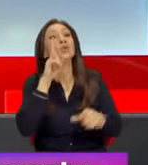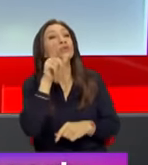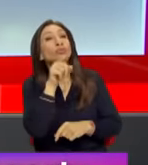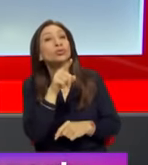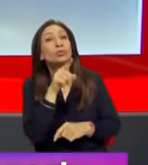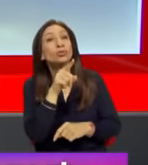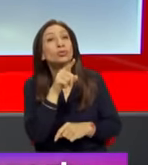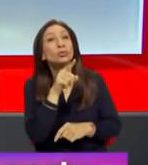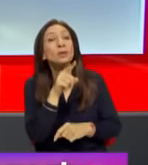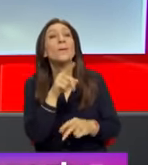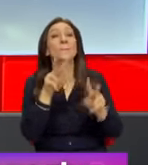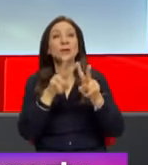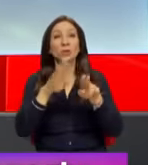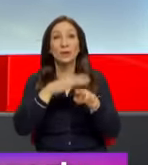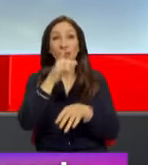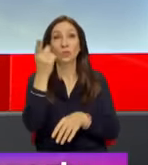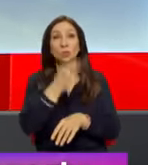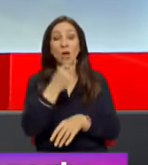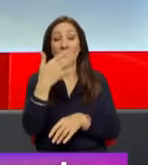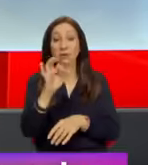da Mansur Yavaş